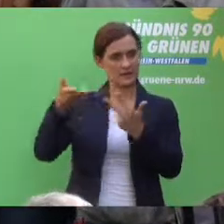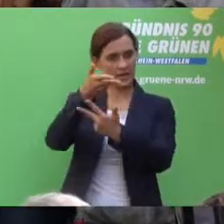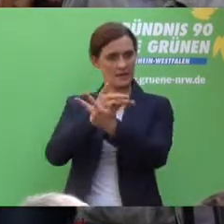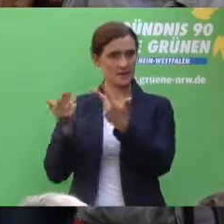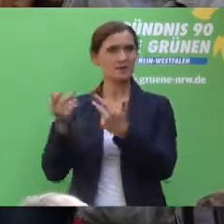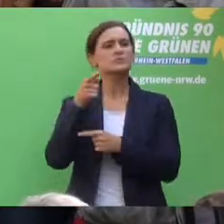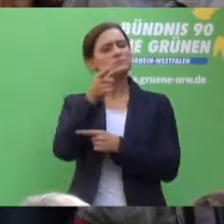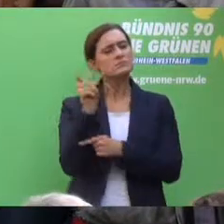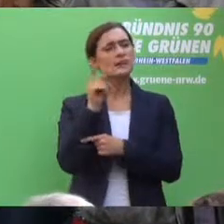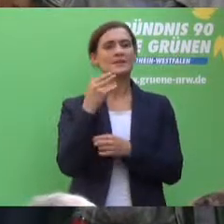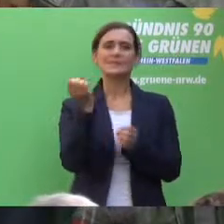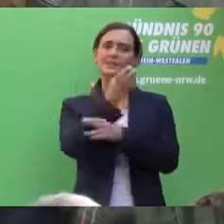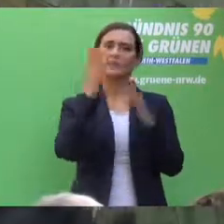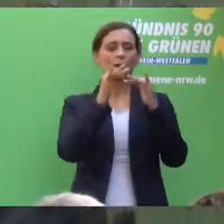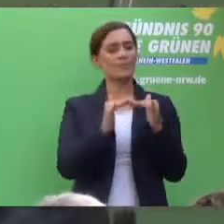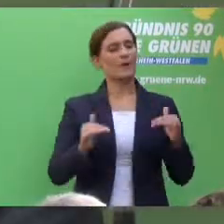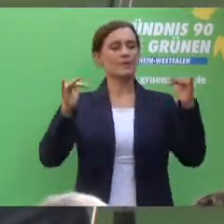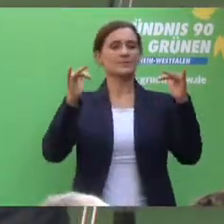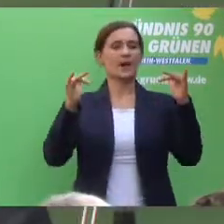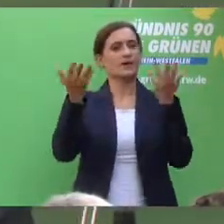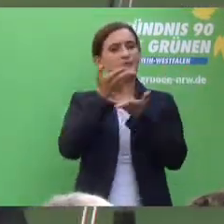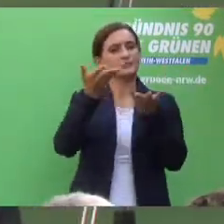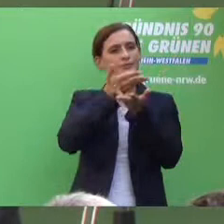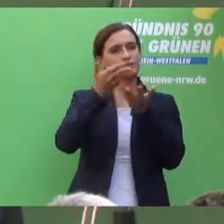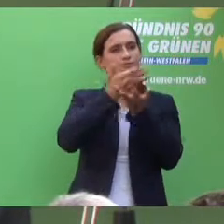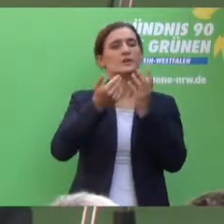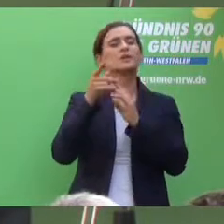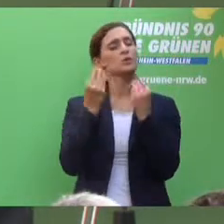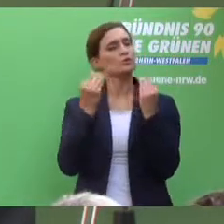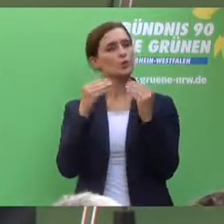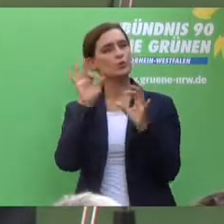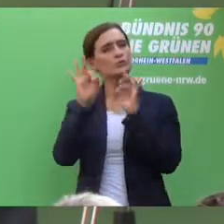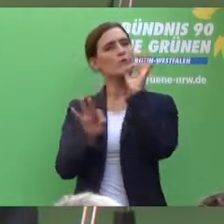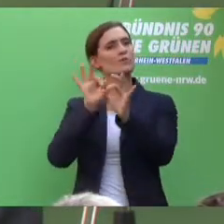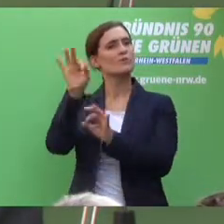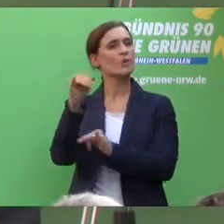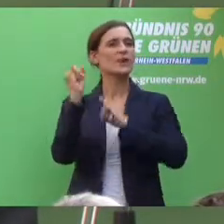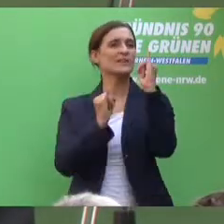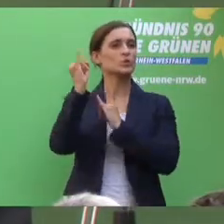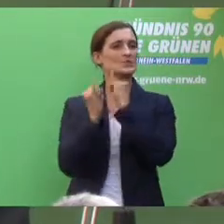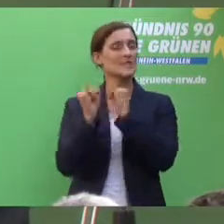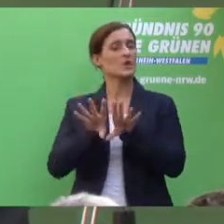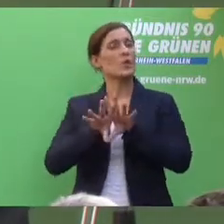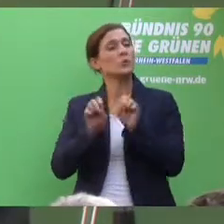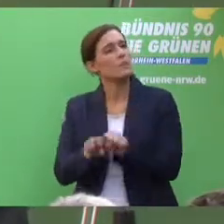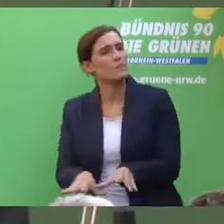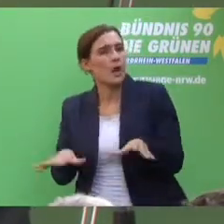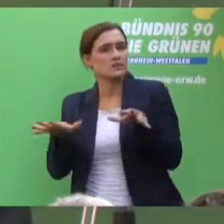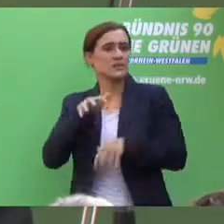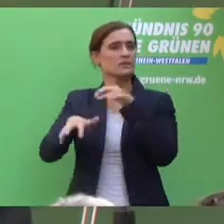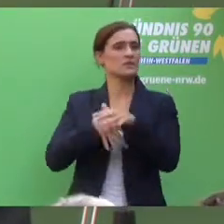ja der parlamentarische Arm der industriellen Massentierhaltung. Was hat das mit Klimaschutz zu tun